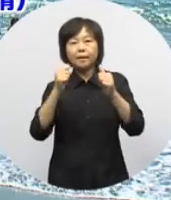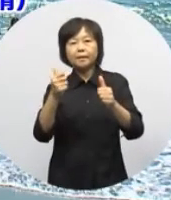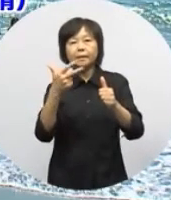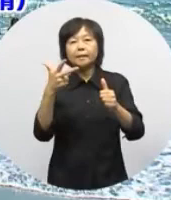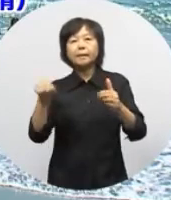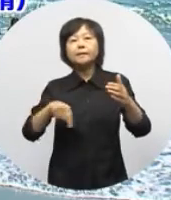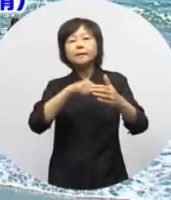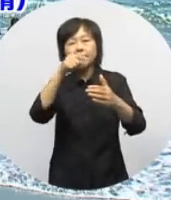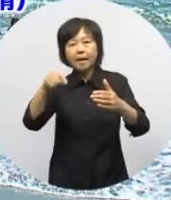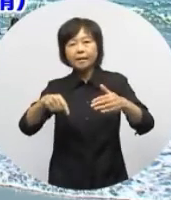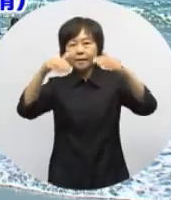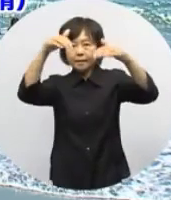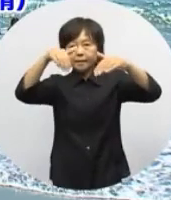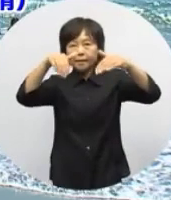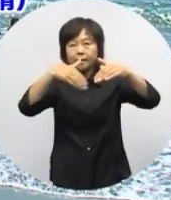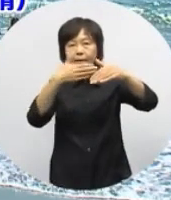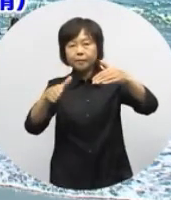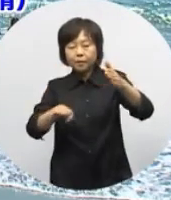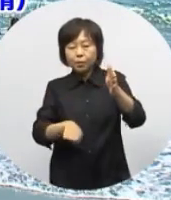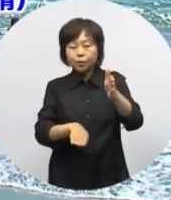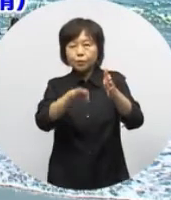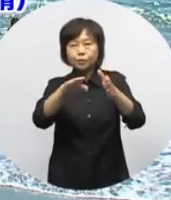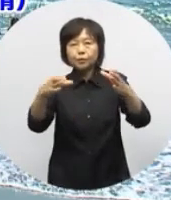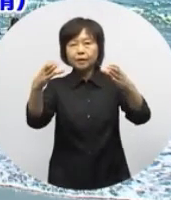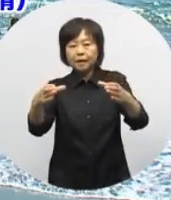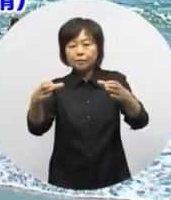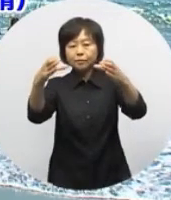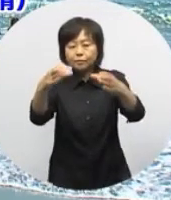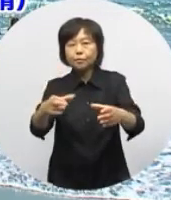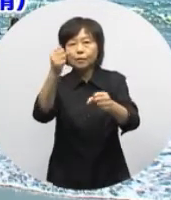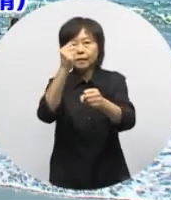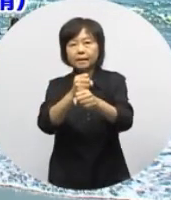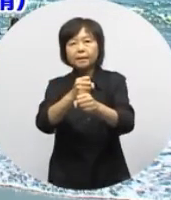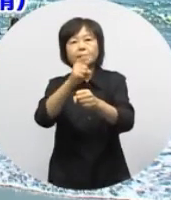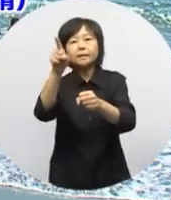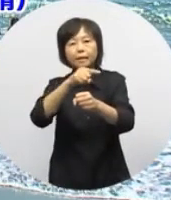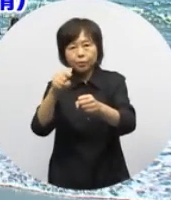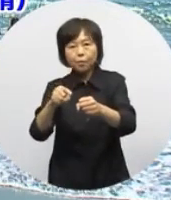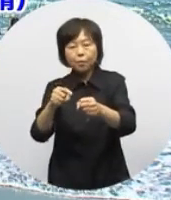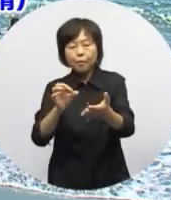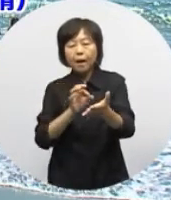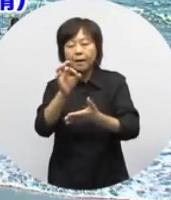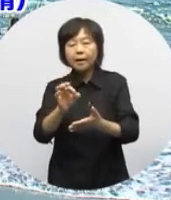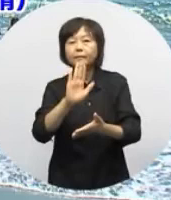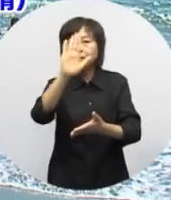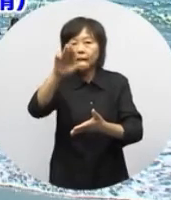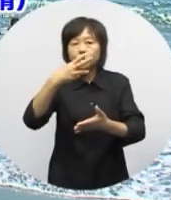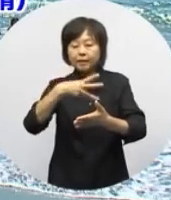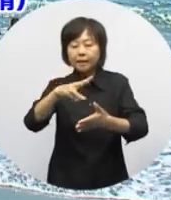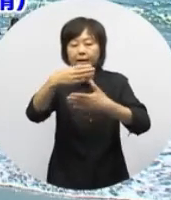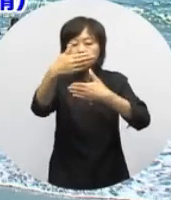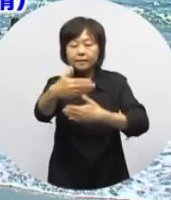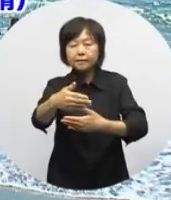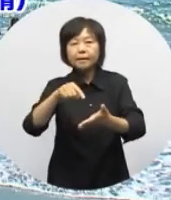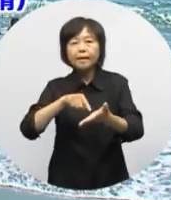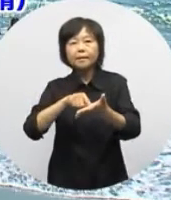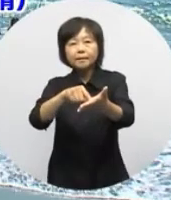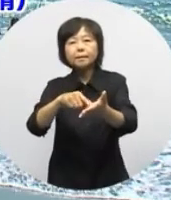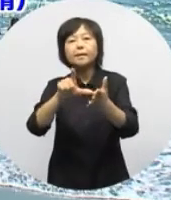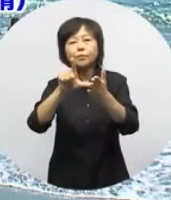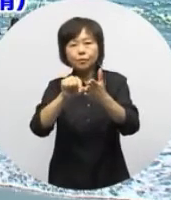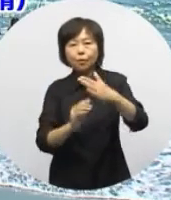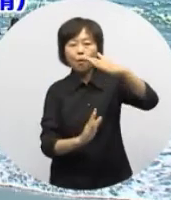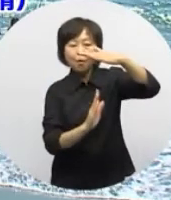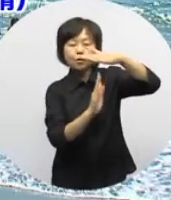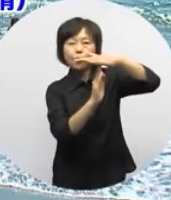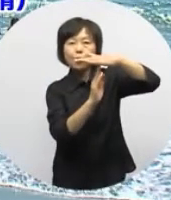市内に雨水貯留タンクを設置した方は購入後3ヶ月以内に申請すると上